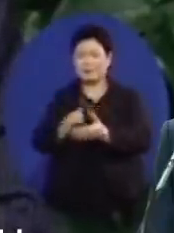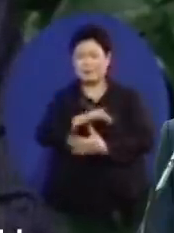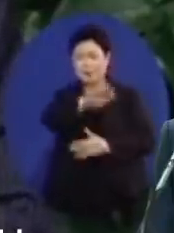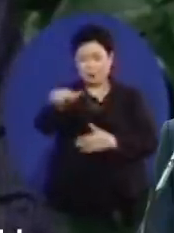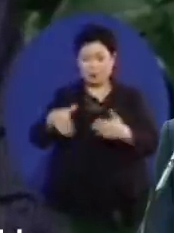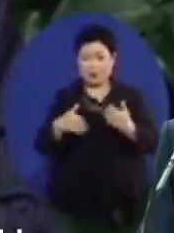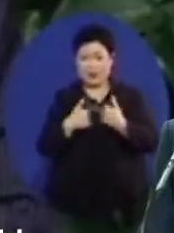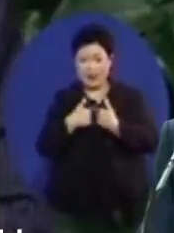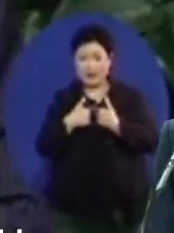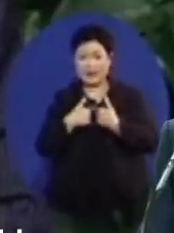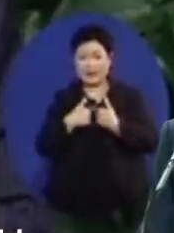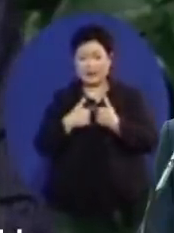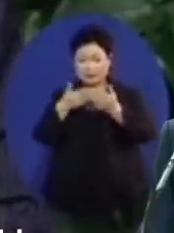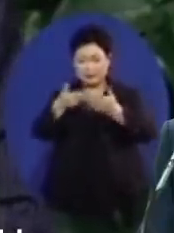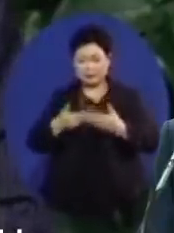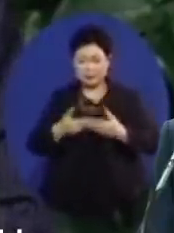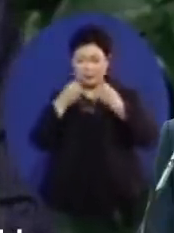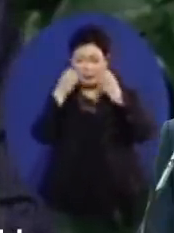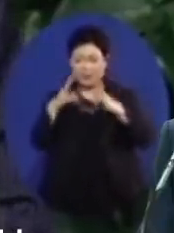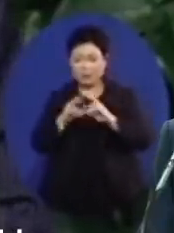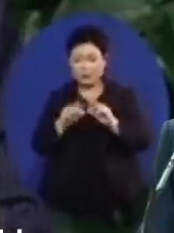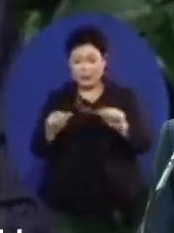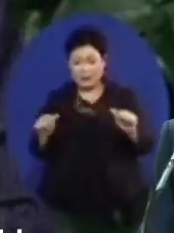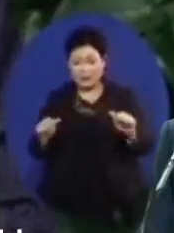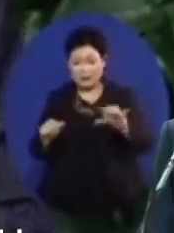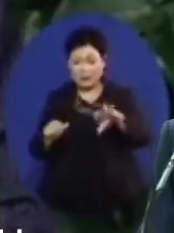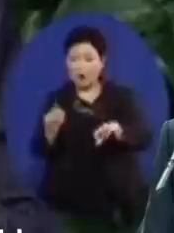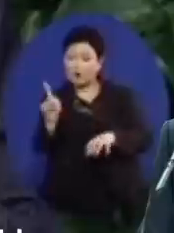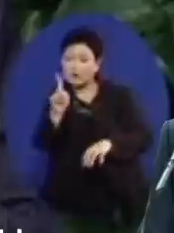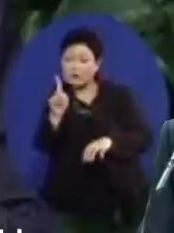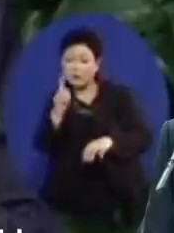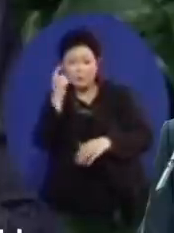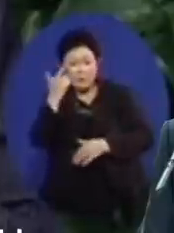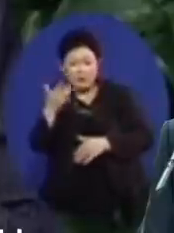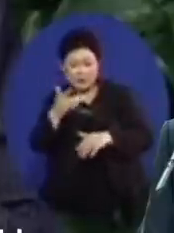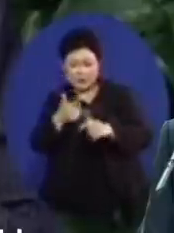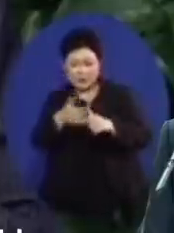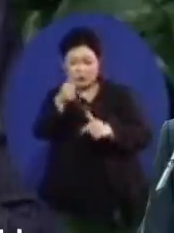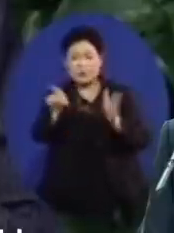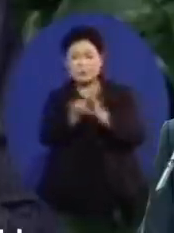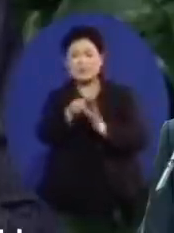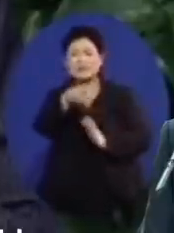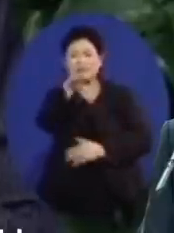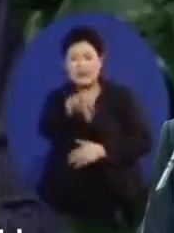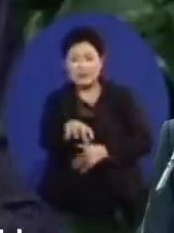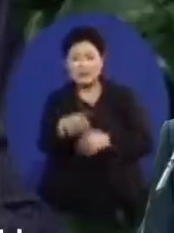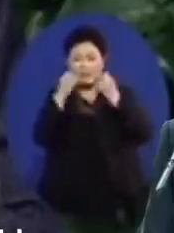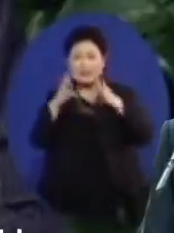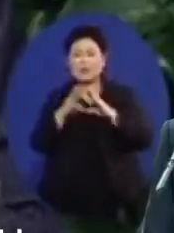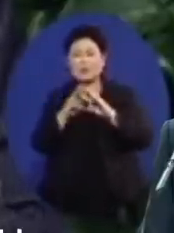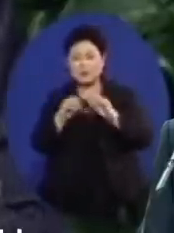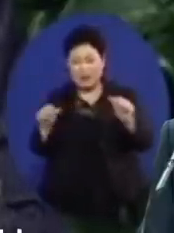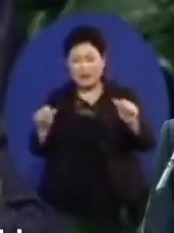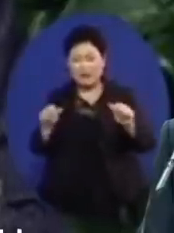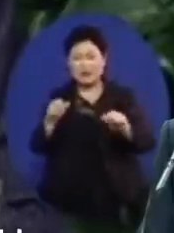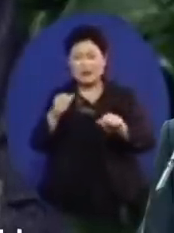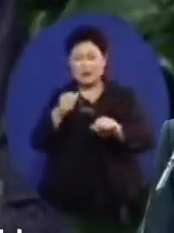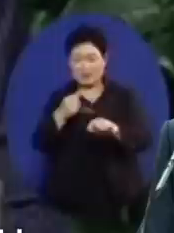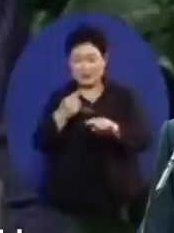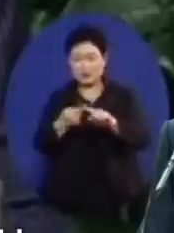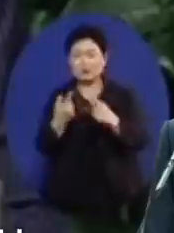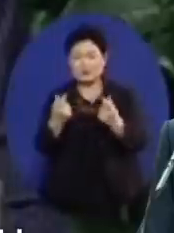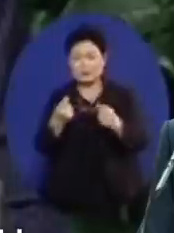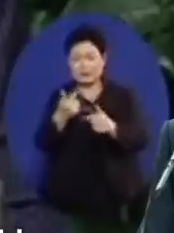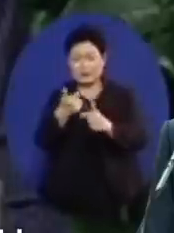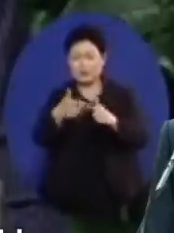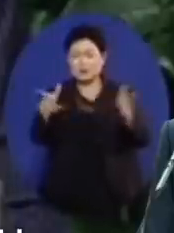우리에게 주시는 새로운 땅이 어디냐? 예수 믿는 땅이 새로운 땅인 것입니다. 예수를